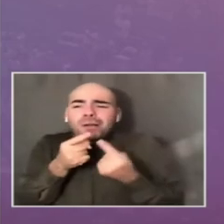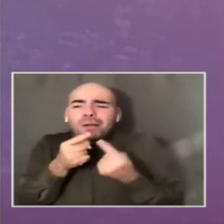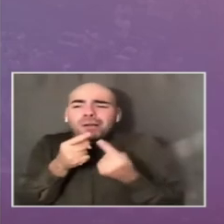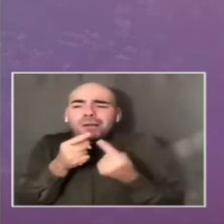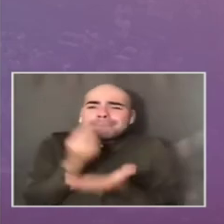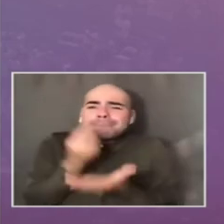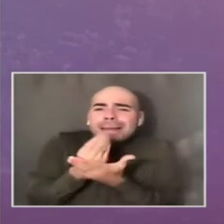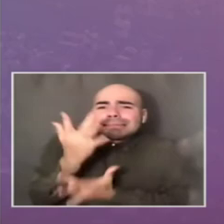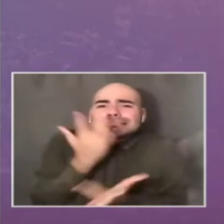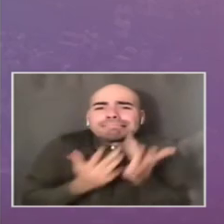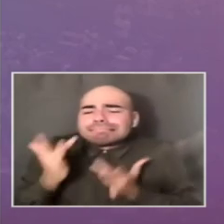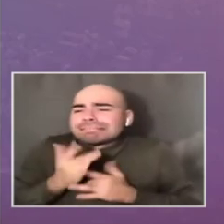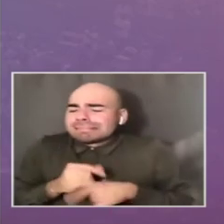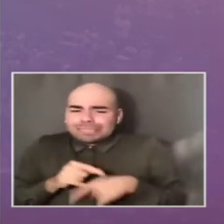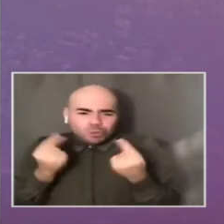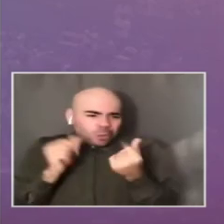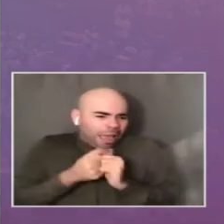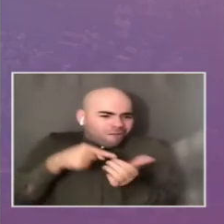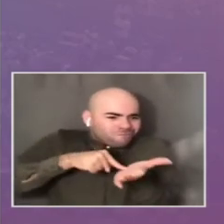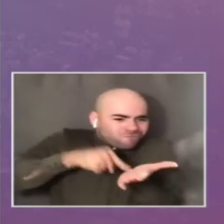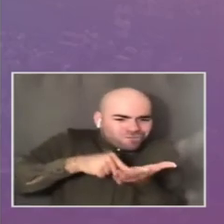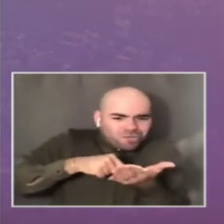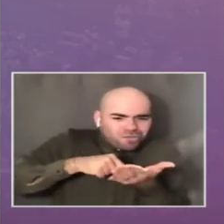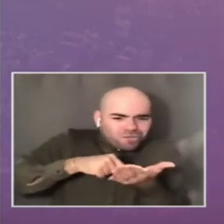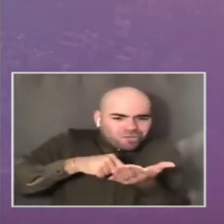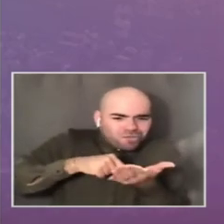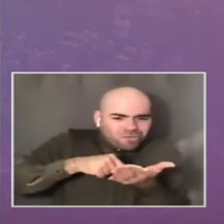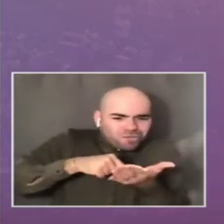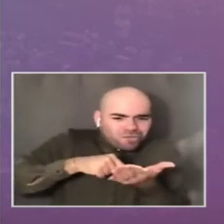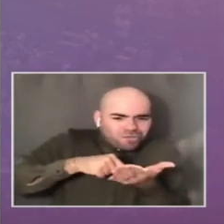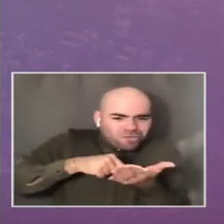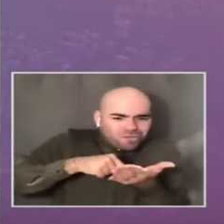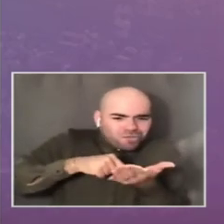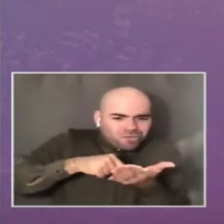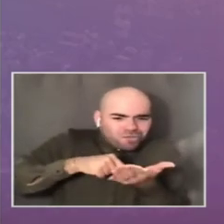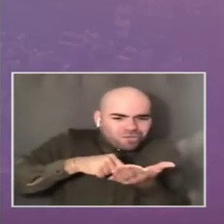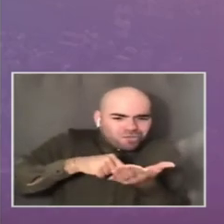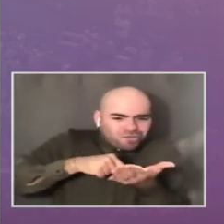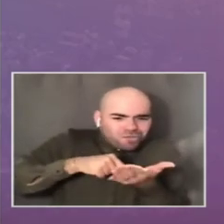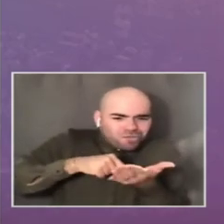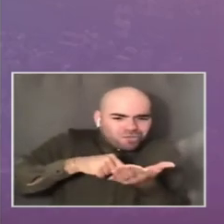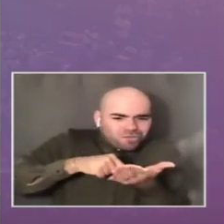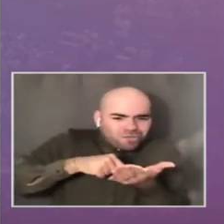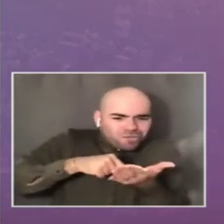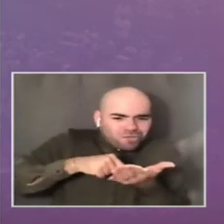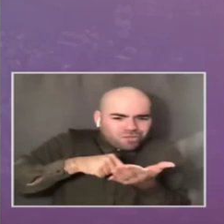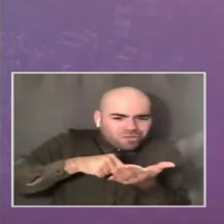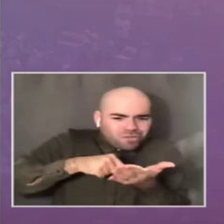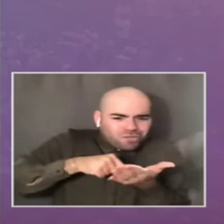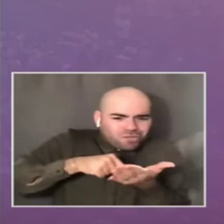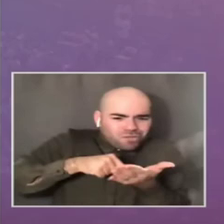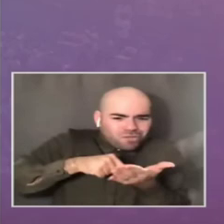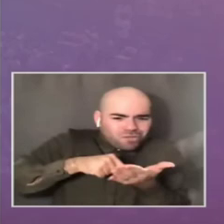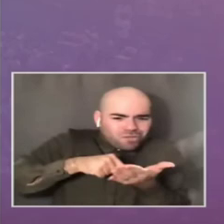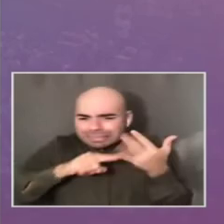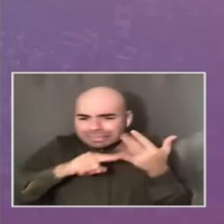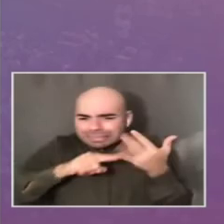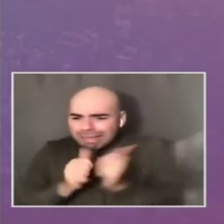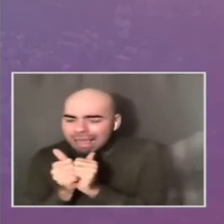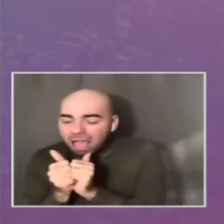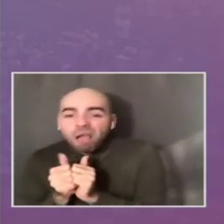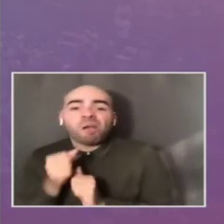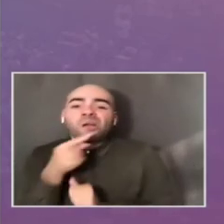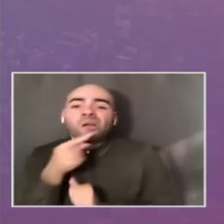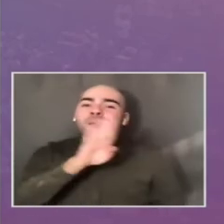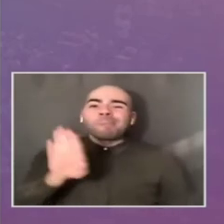garder l'espoir huguette bello le fond de cette reprise en cas